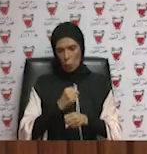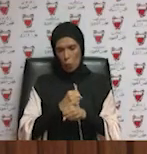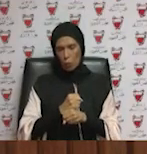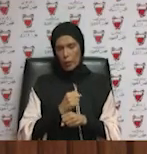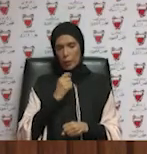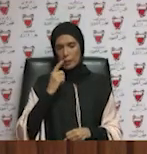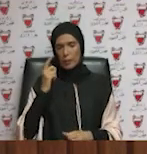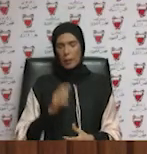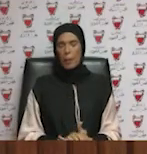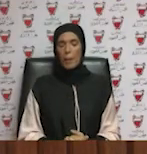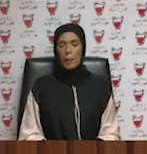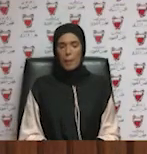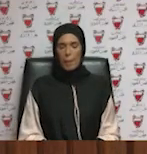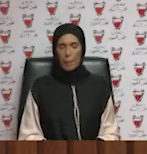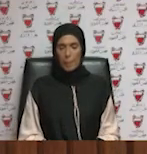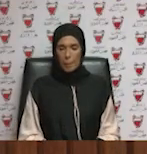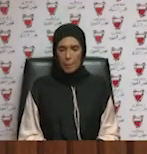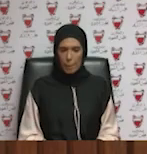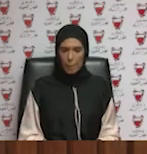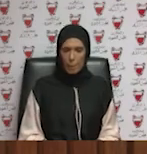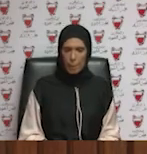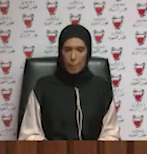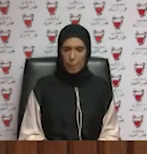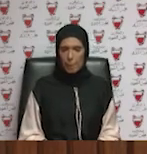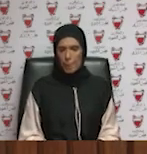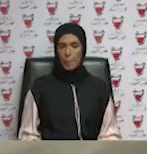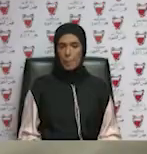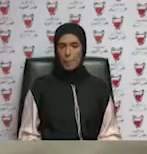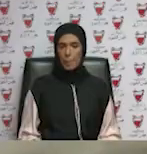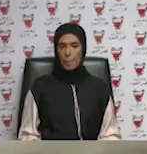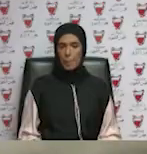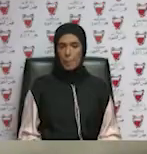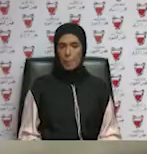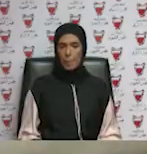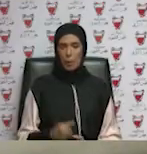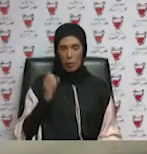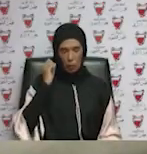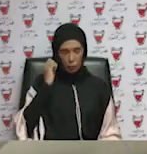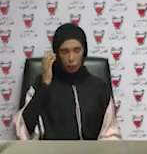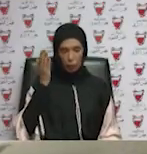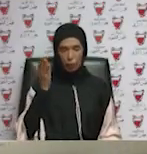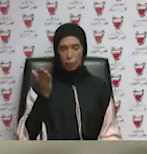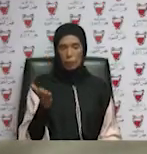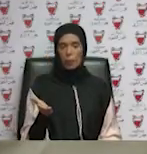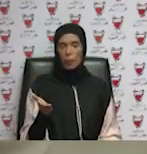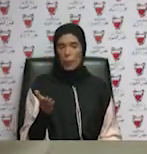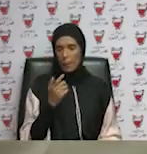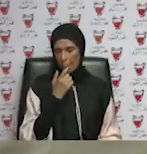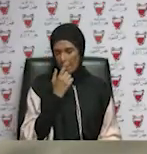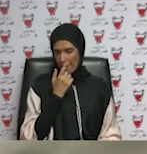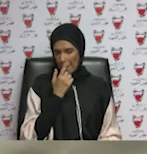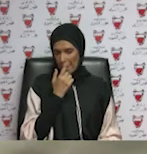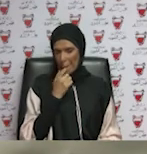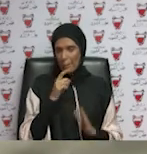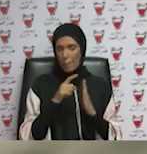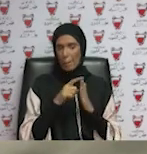شكرا جزيلا. الدكتور أحمد الحريض تفضل. الاقتراح الذي